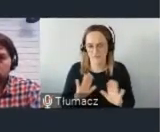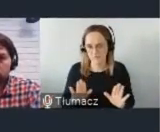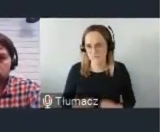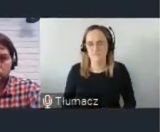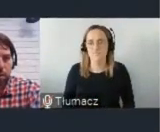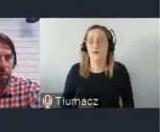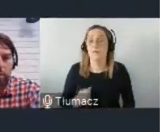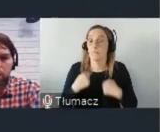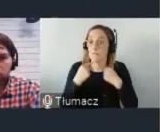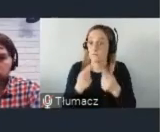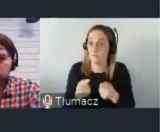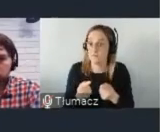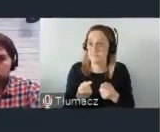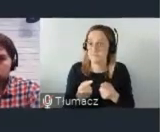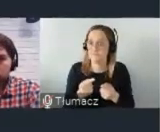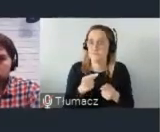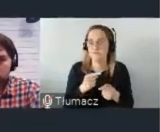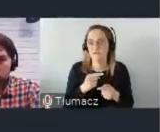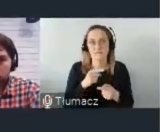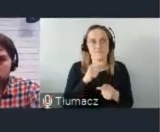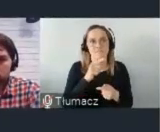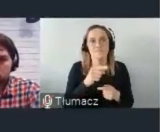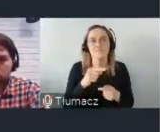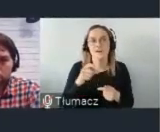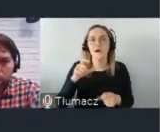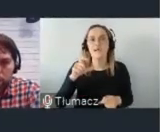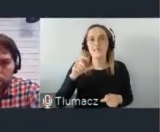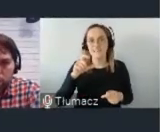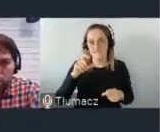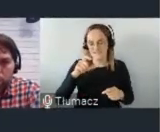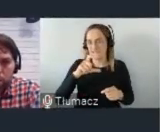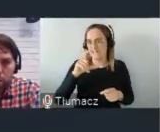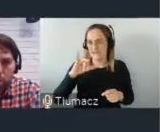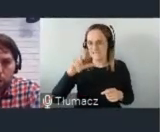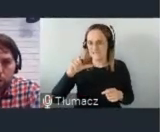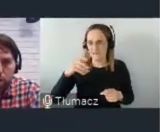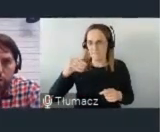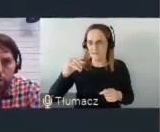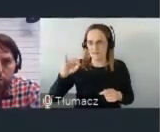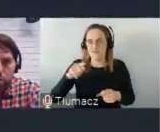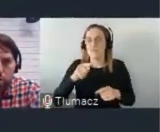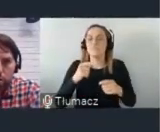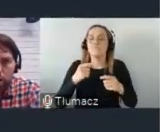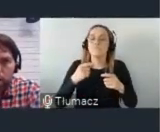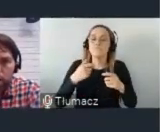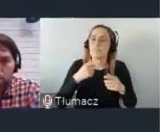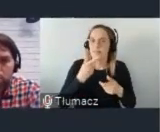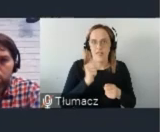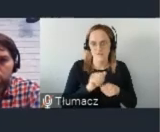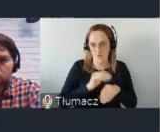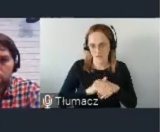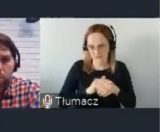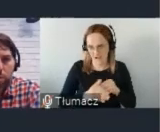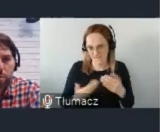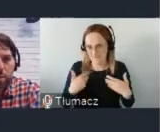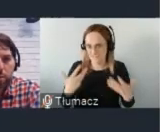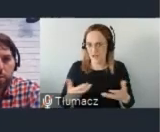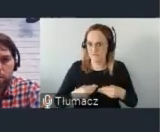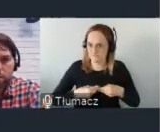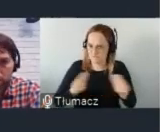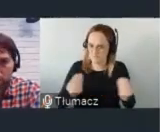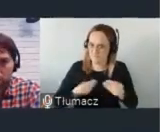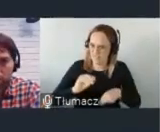I powiem wam, że tak, ClickMeeting dzisiaj dla mnie nie jest łaskawy, bo chciałem wam pokazać krok po kroku, jak się z tego używa, ale spróbuję zrobić to na